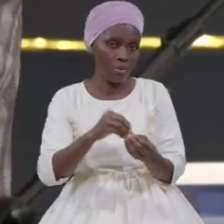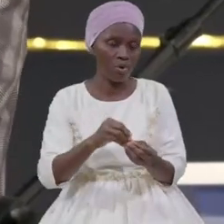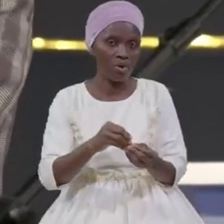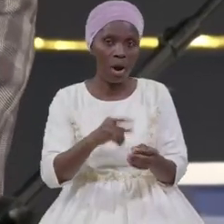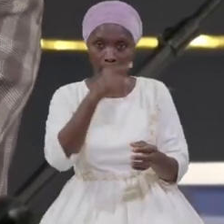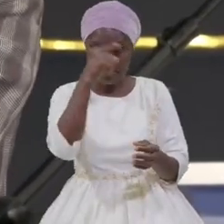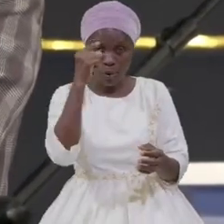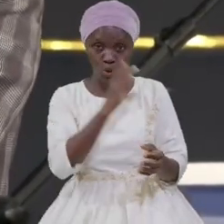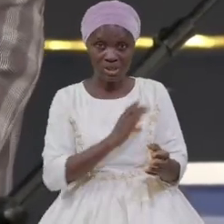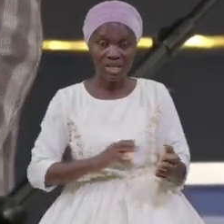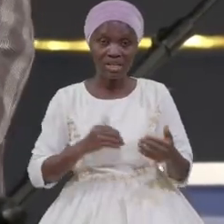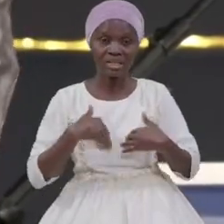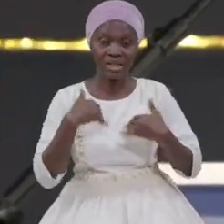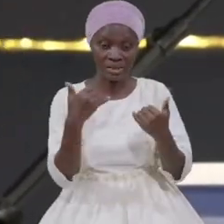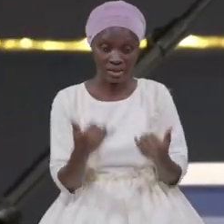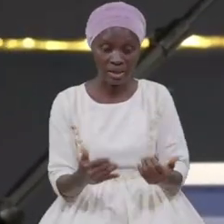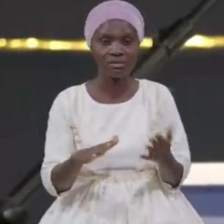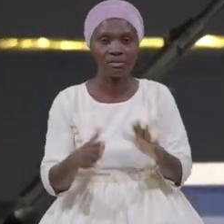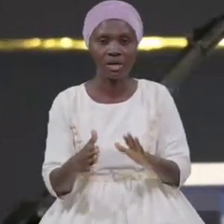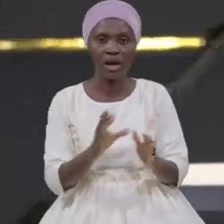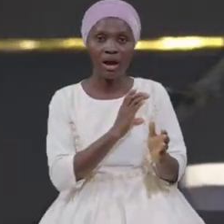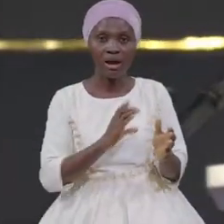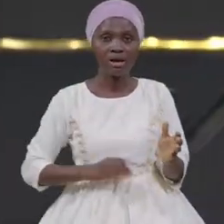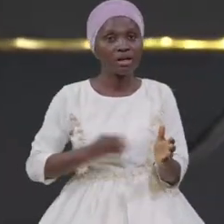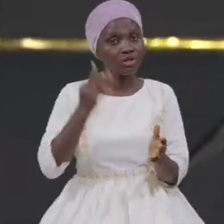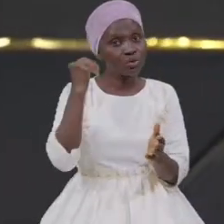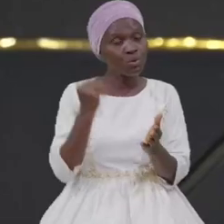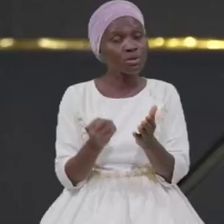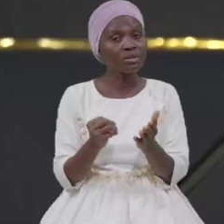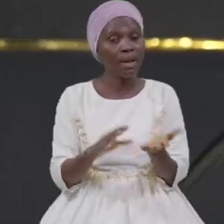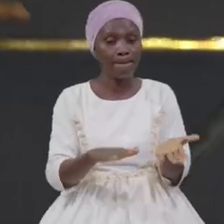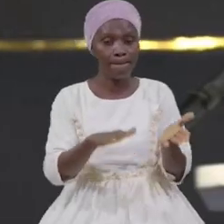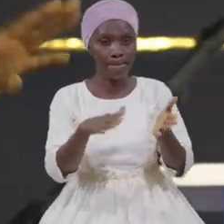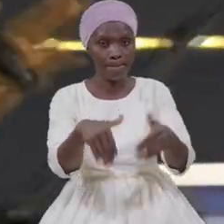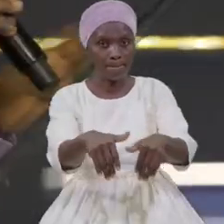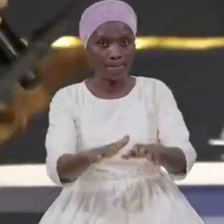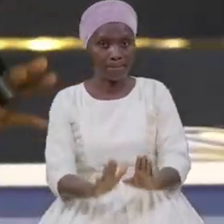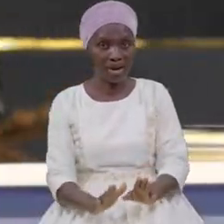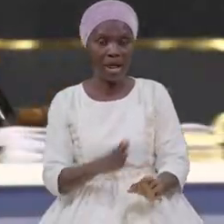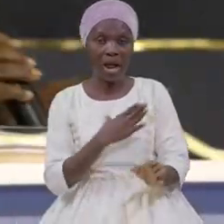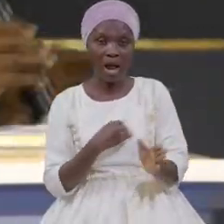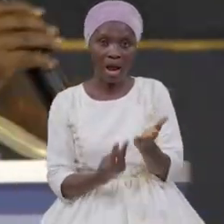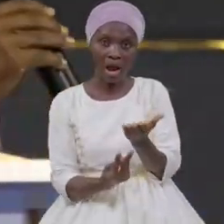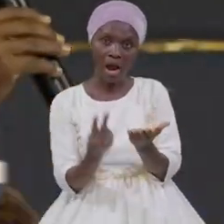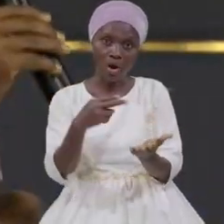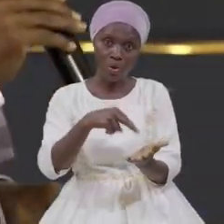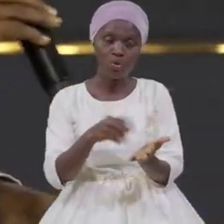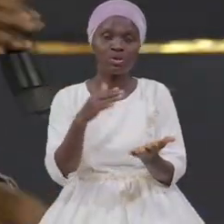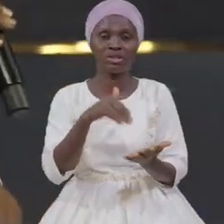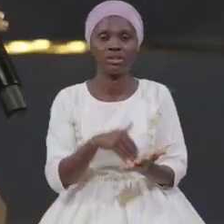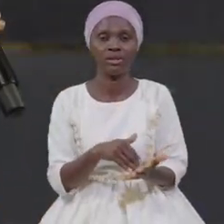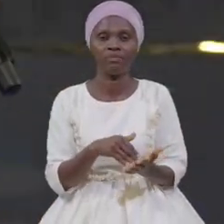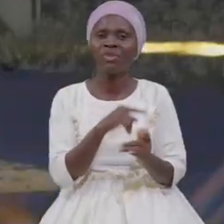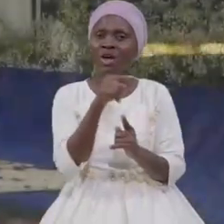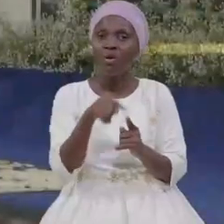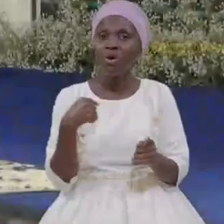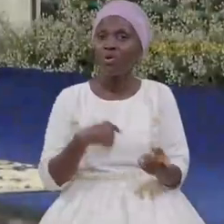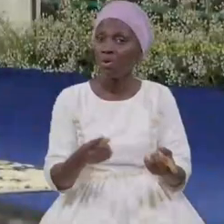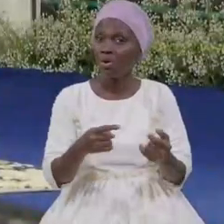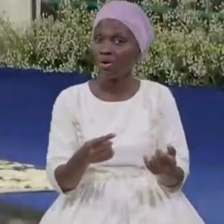mort. Christ a été enseveli. Christ est ressuscité encore. Et quand nous venons aujourd'hui et nous disons,